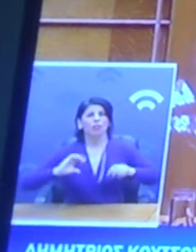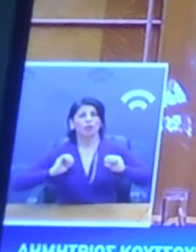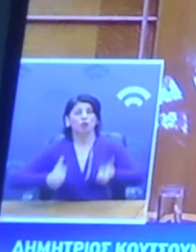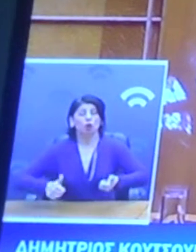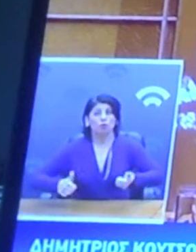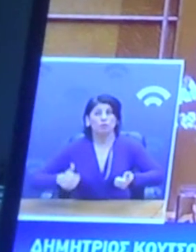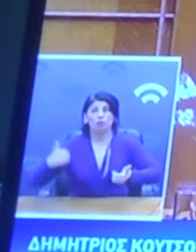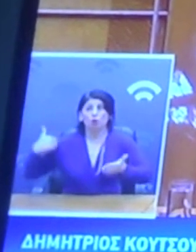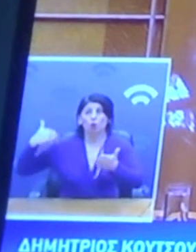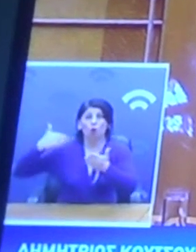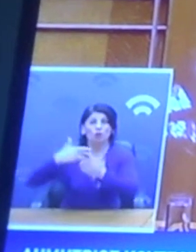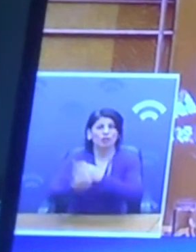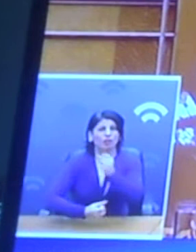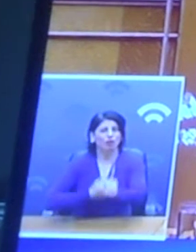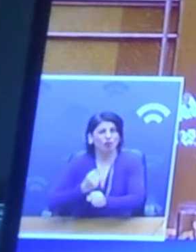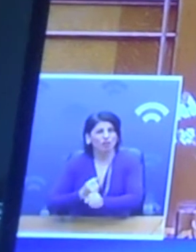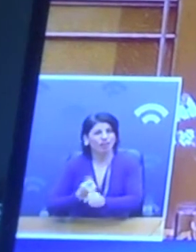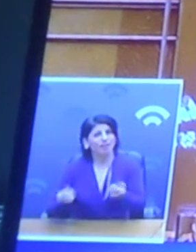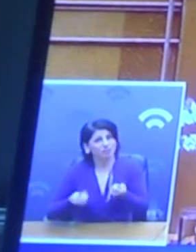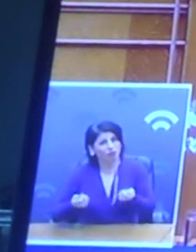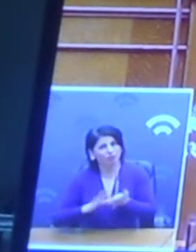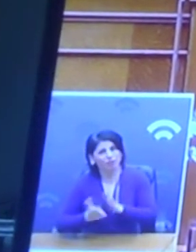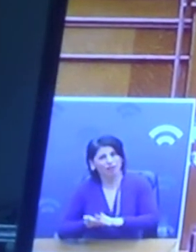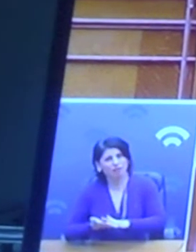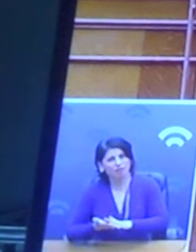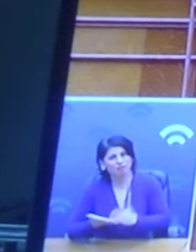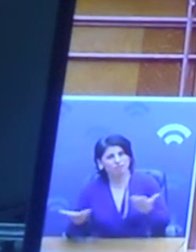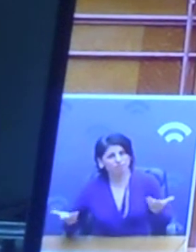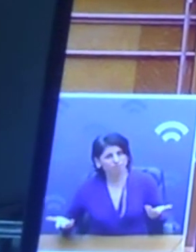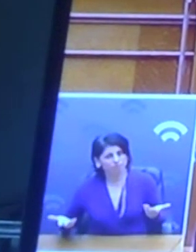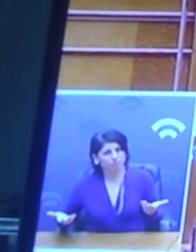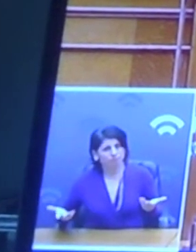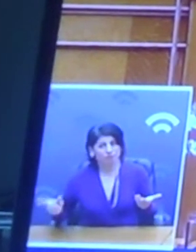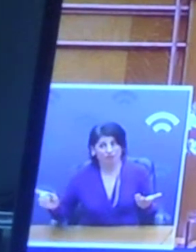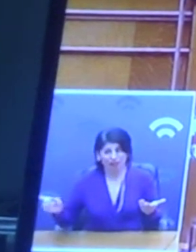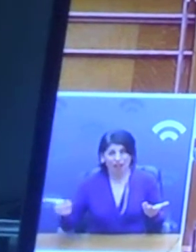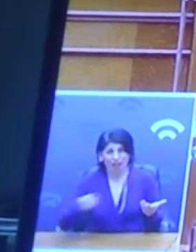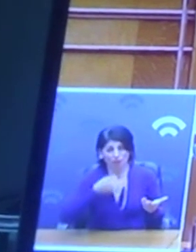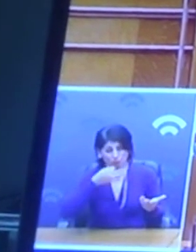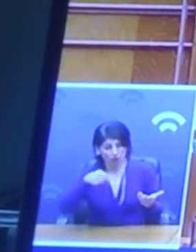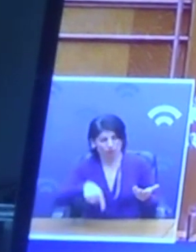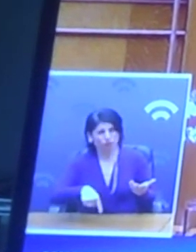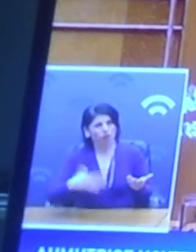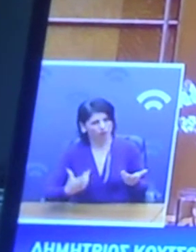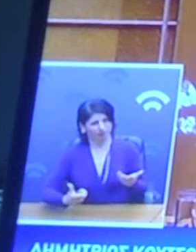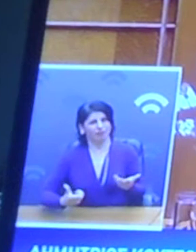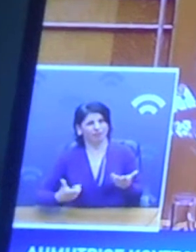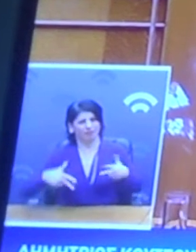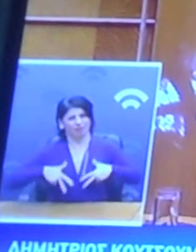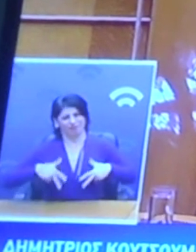χρόνια να το κάνει πράξη, παρότι αυτοί που αναφέρονται σε αυτό είχαν κυβερνήσει αυτόν τον